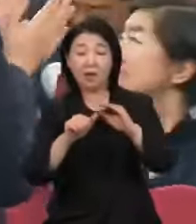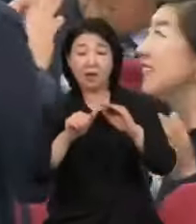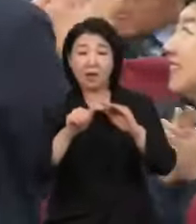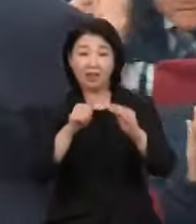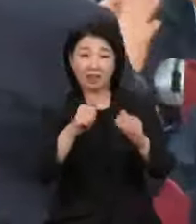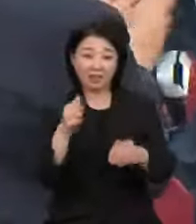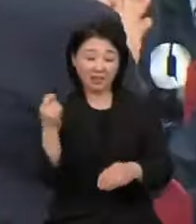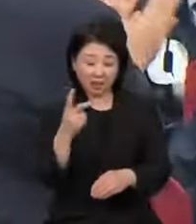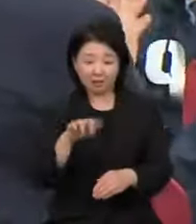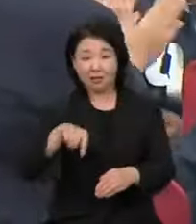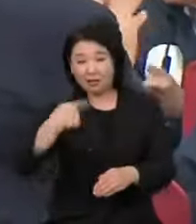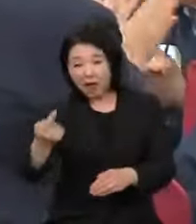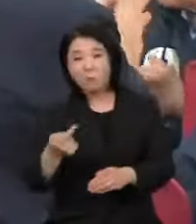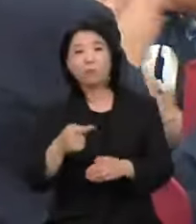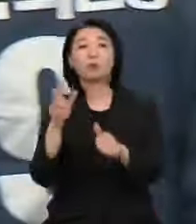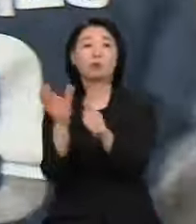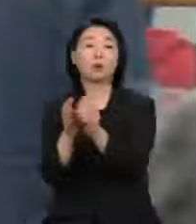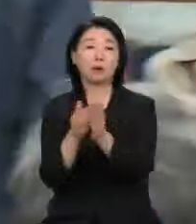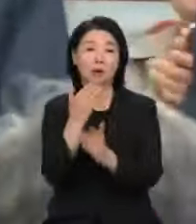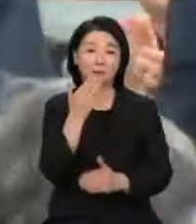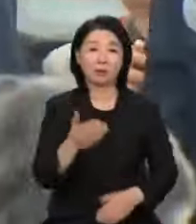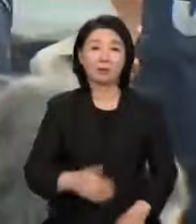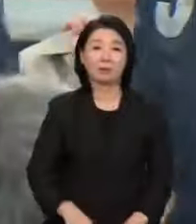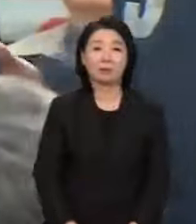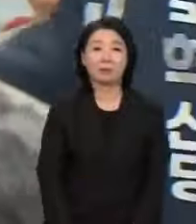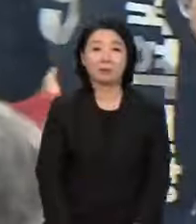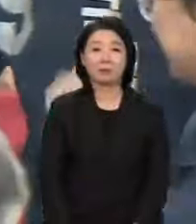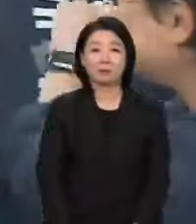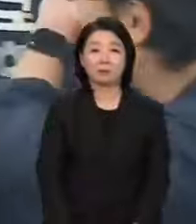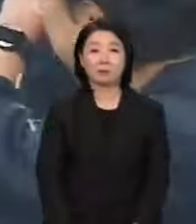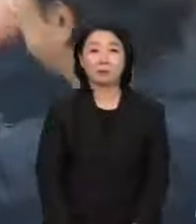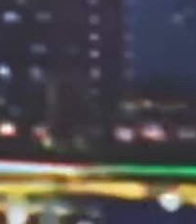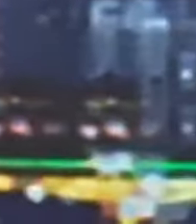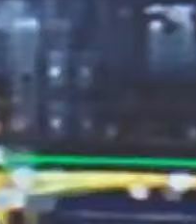후보에게 넘어갑니다. JTBC 연지환입니다.